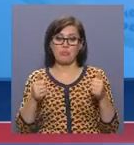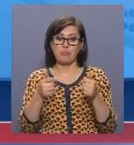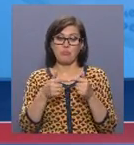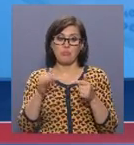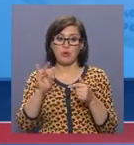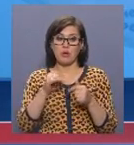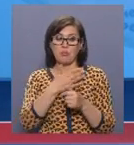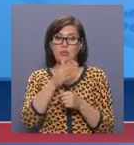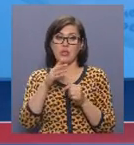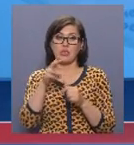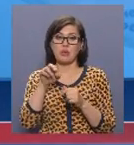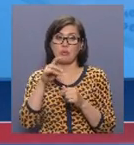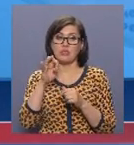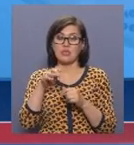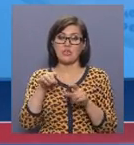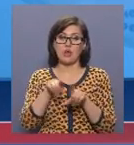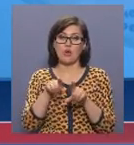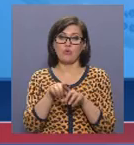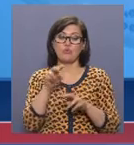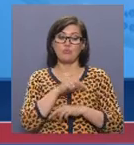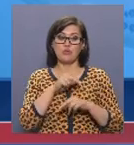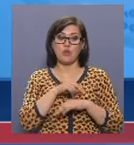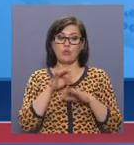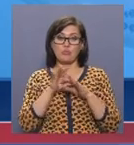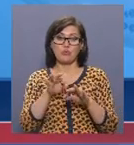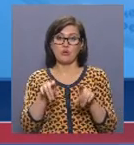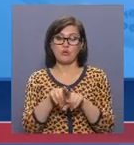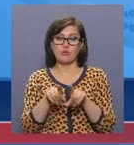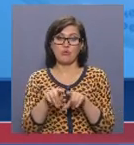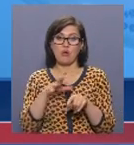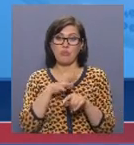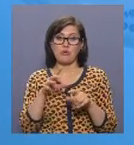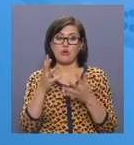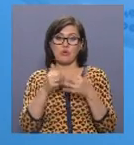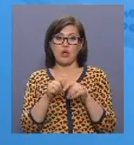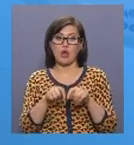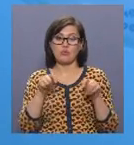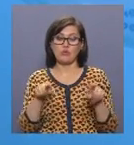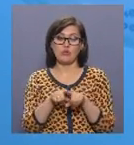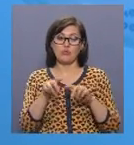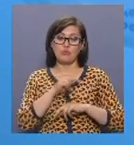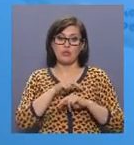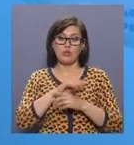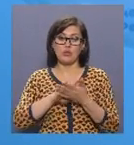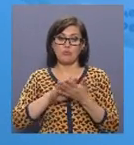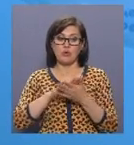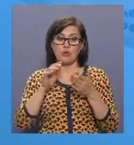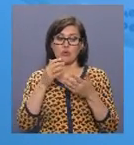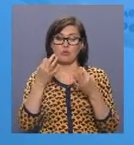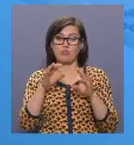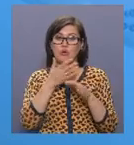де депозиттік жұмыстар атқаруға, шоттар ашуға деген сияқты жұмыстарға ешқандай рұқсаты жоқ